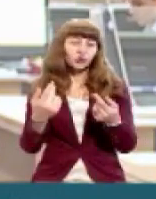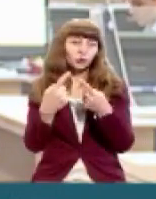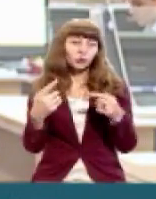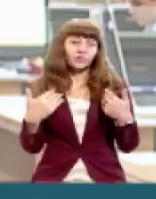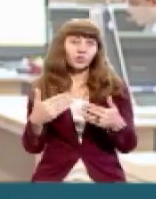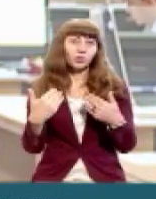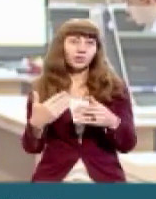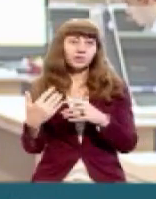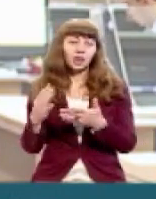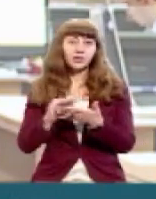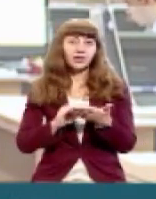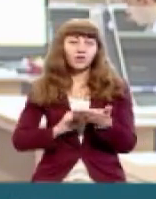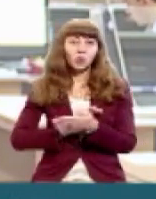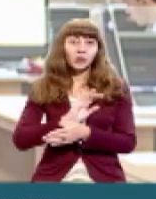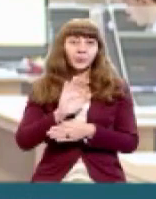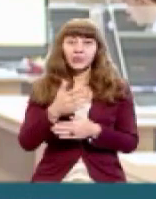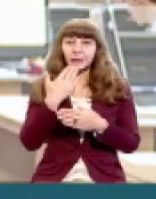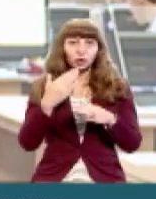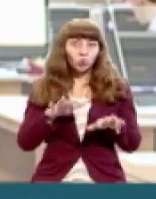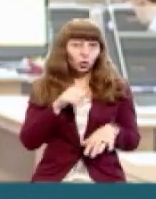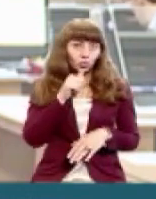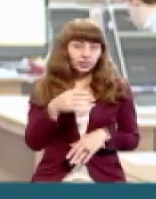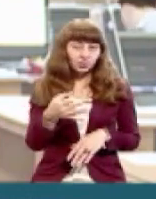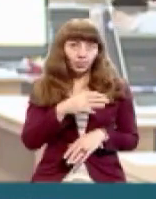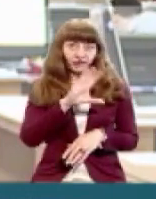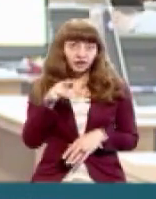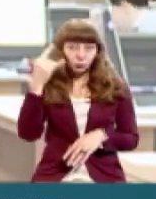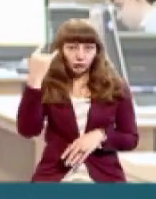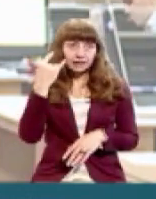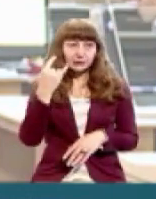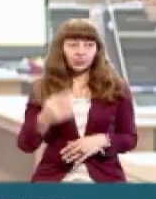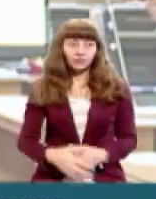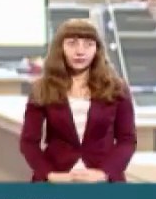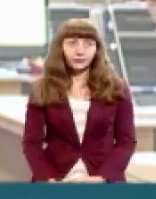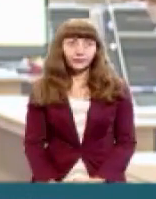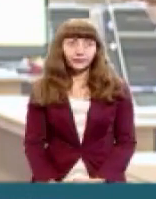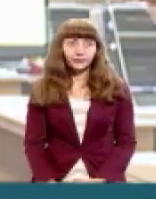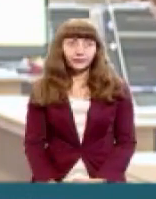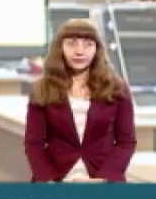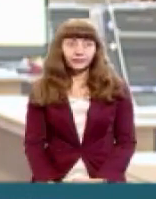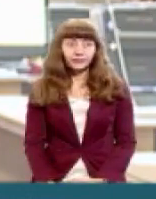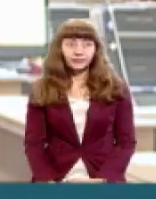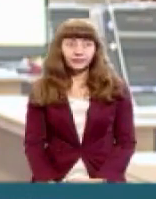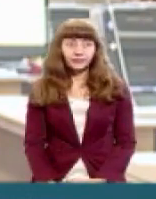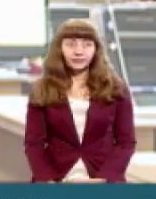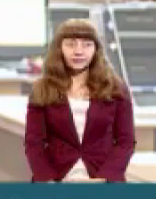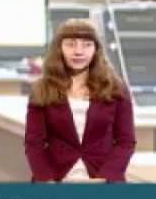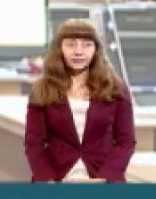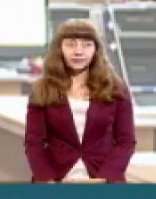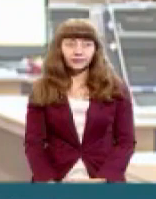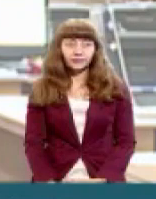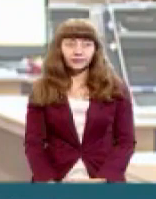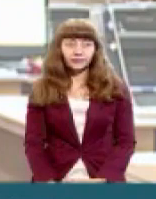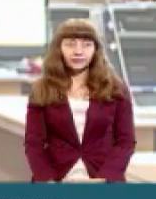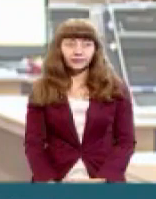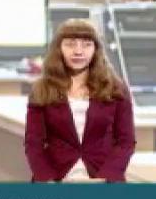де арыз береді. Олардың да гранттарын қабылдап атырмыз. Медицина болсын, сосын бізде нефтегазовый мамандықтар жоқ,